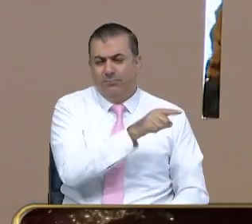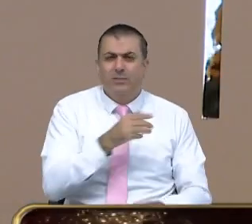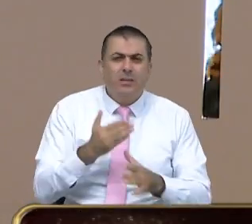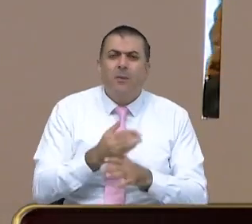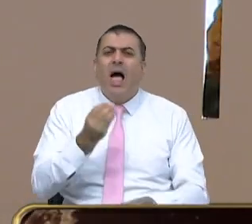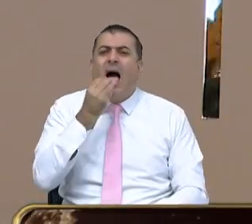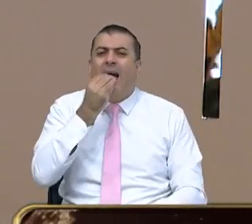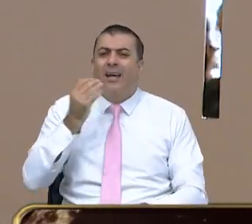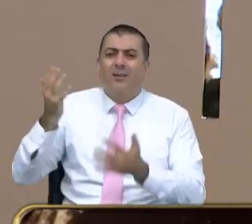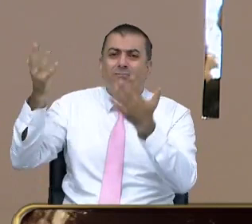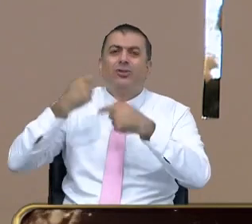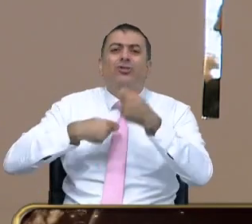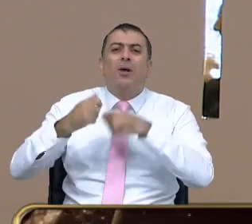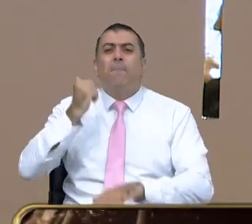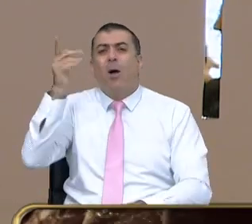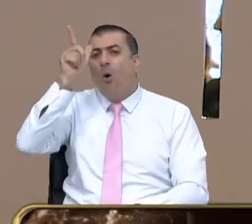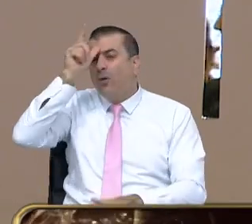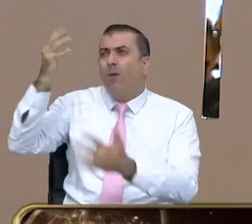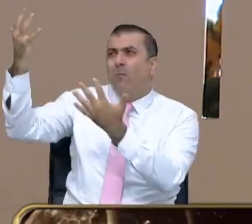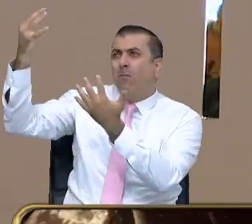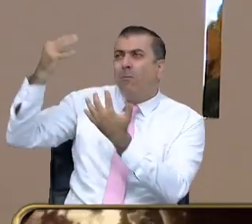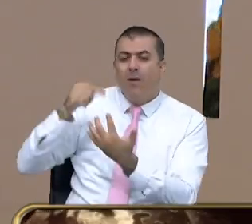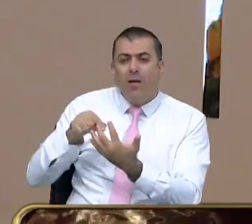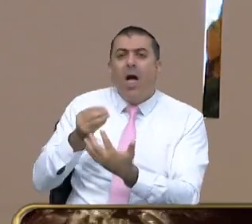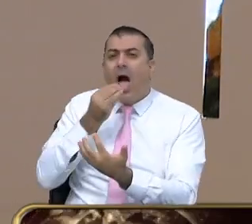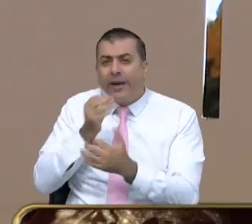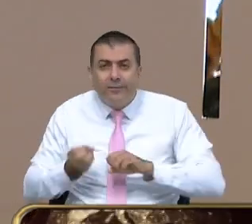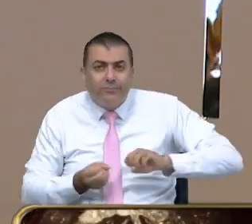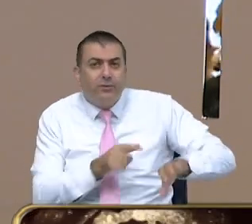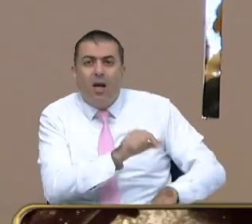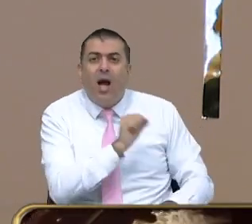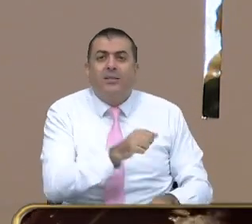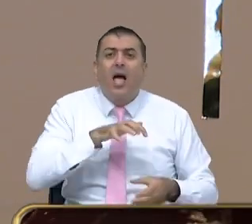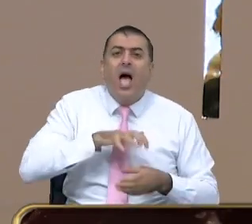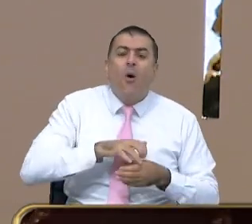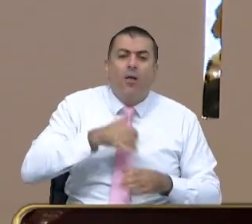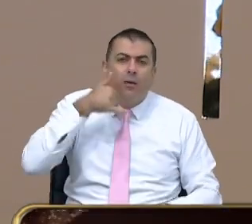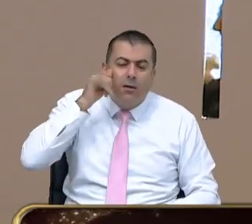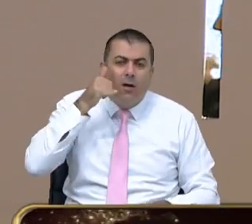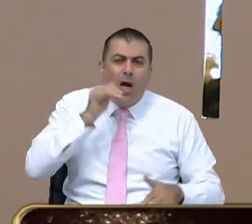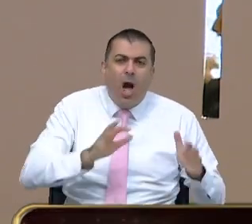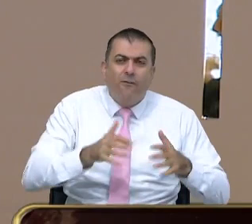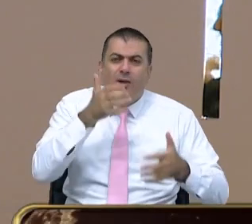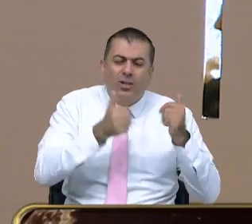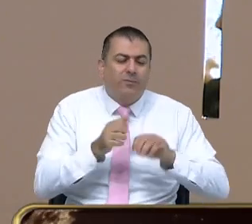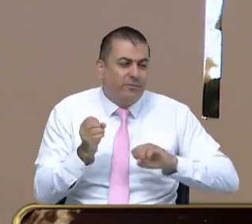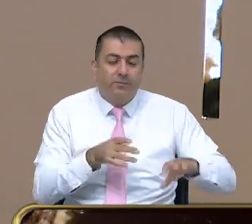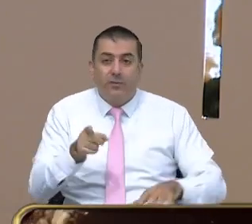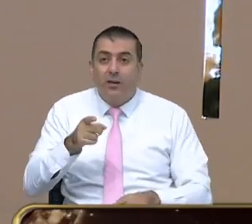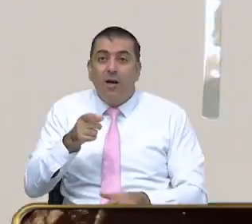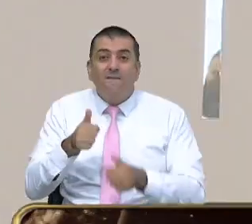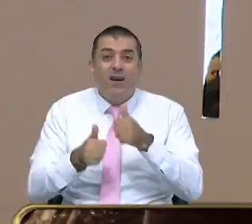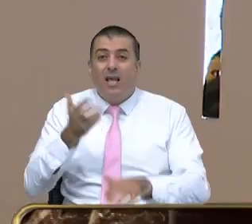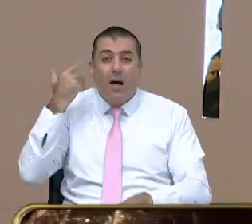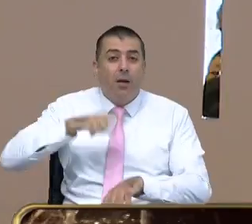لاعلافي للسوق الاردني البعض الاجهزه التي تم تحديثها تختصر وقت الفحص من خمس ساعات الى دقيقه